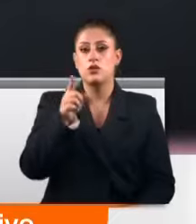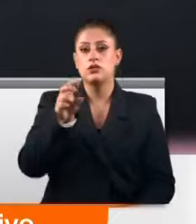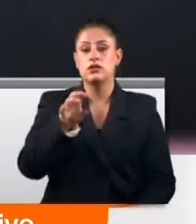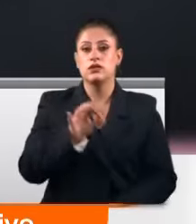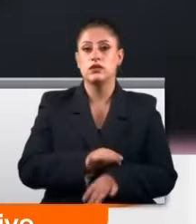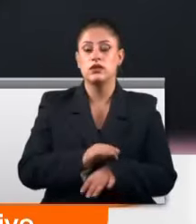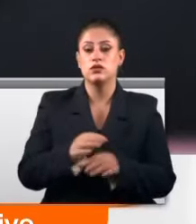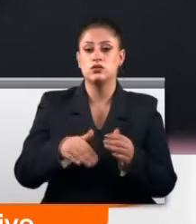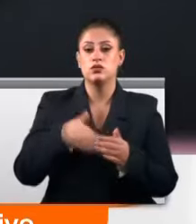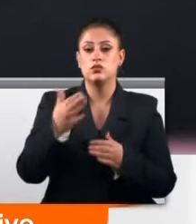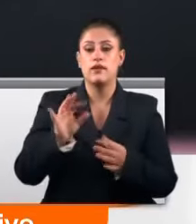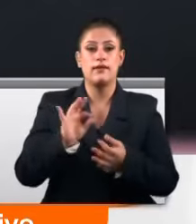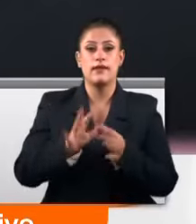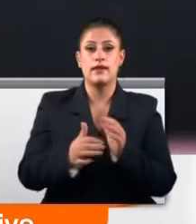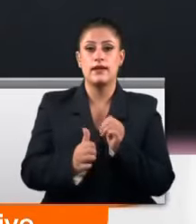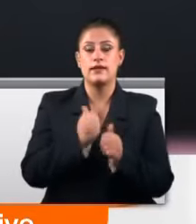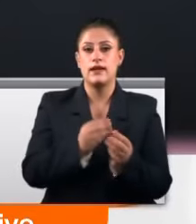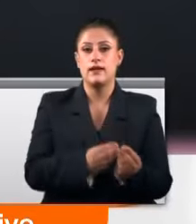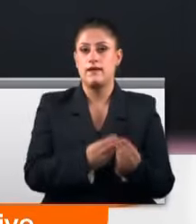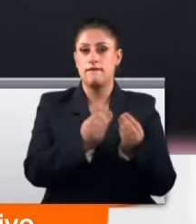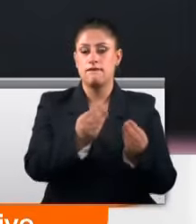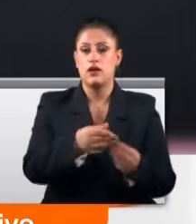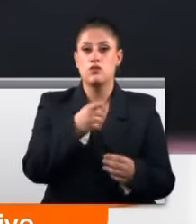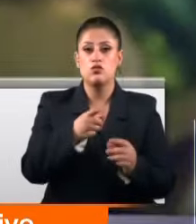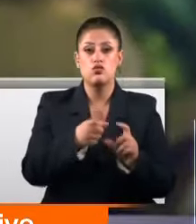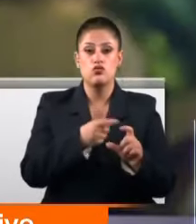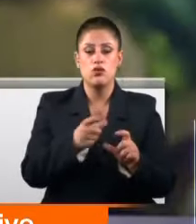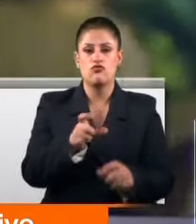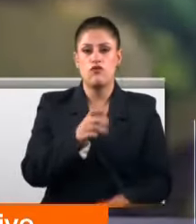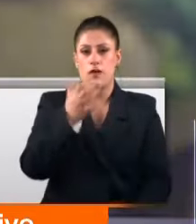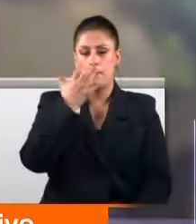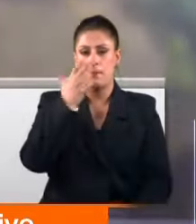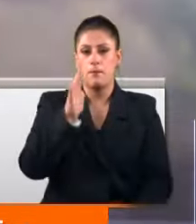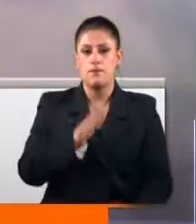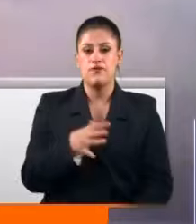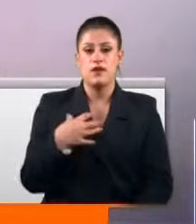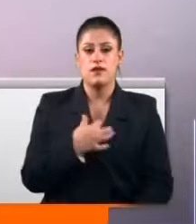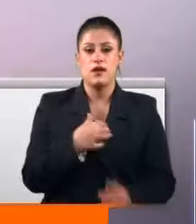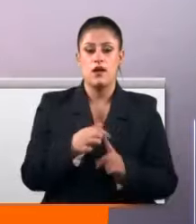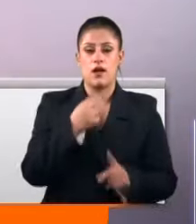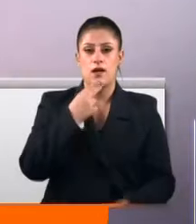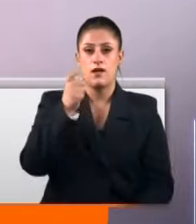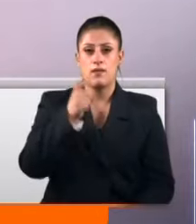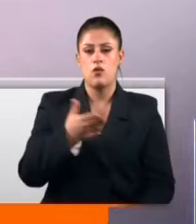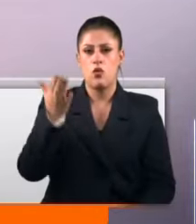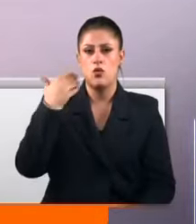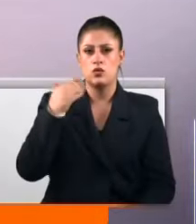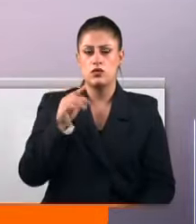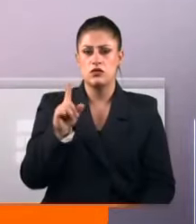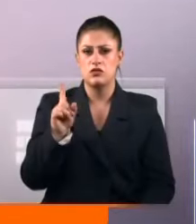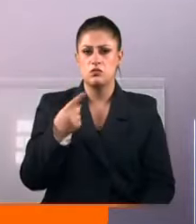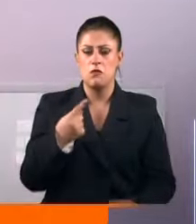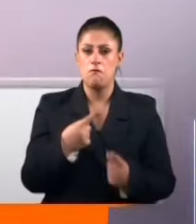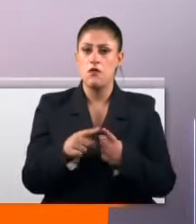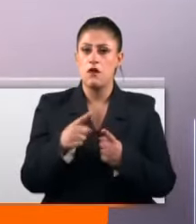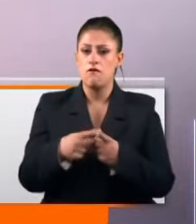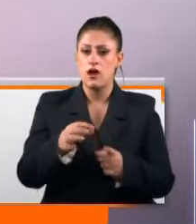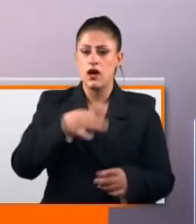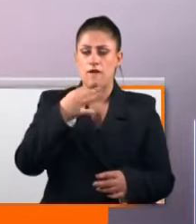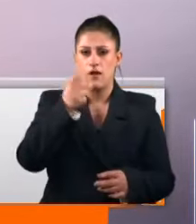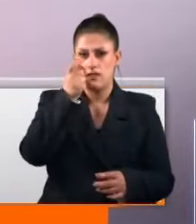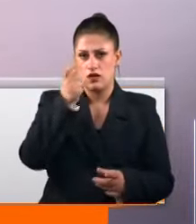sonra niye iade etti? Bu soruların cevabını arıyoruz. Anne Rabia Aydın daha önce çelişkili ifadeleriyle dikkat